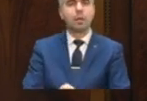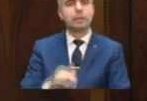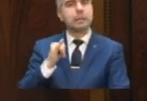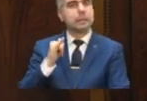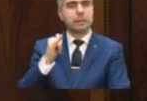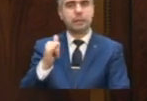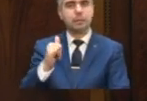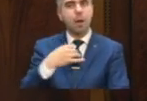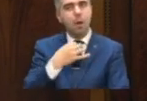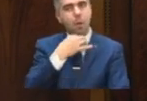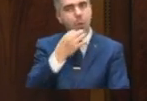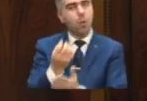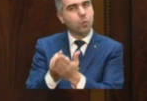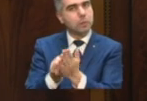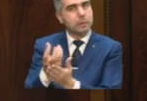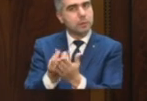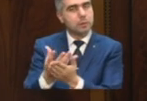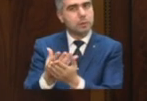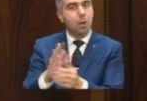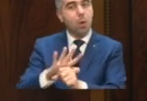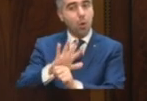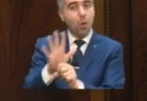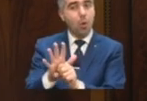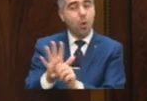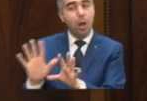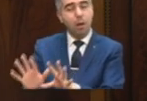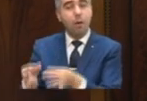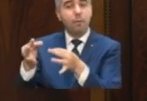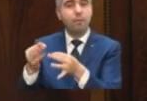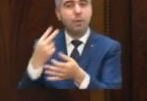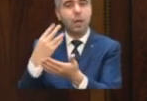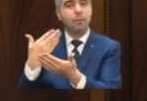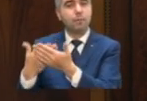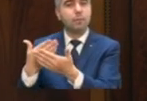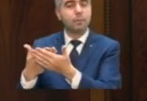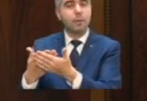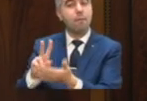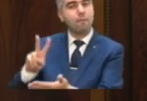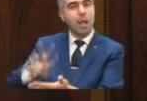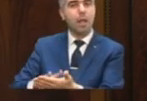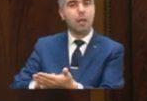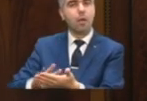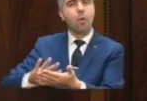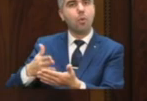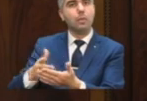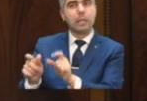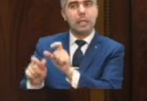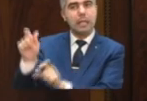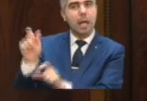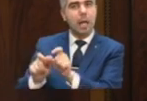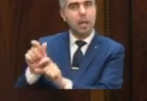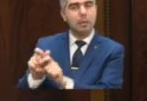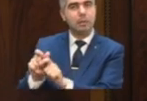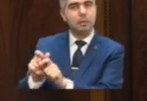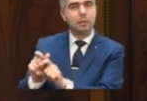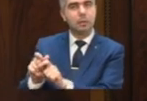اي وقت هذه الجائحه غتزيد تفرز الهشاشه. هذه الجائحه غتزيد تخلي الناس انهم يهبطوا من